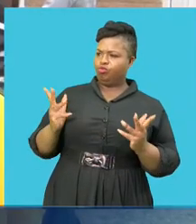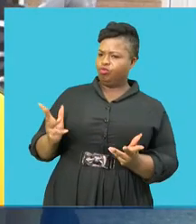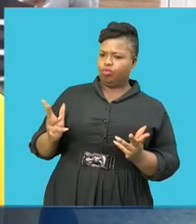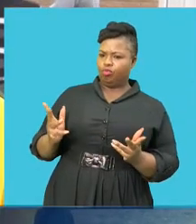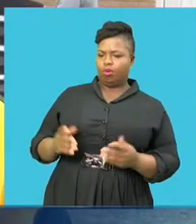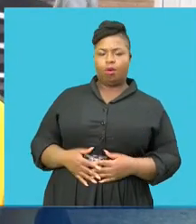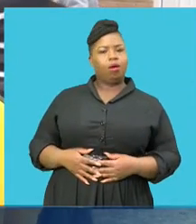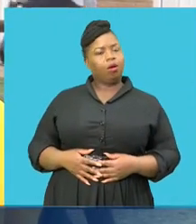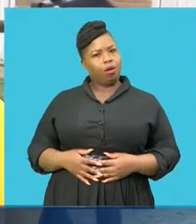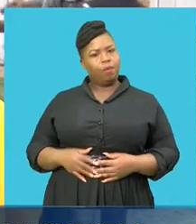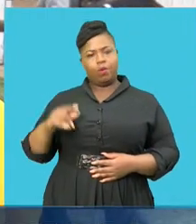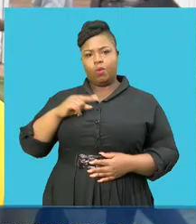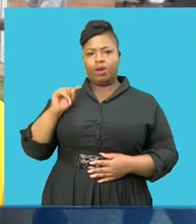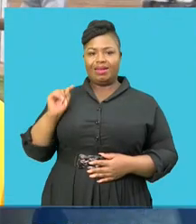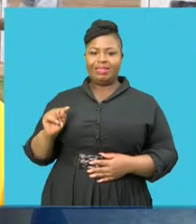enjengalena. Injengoba